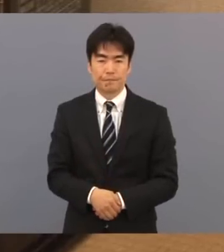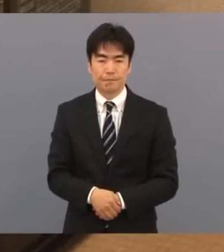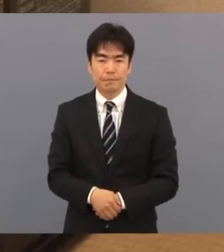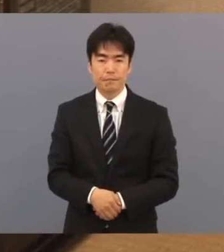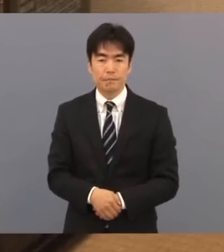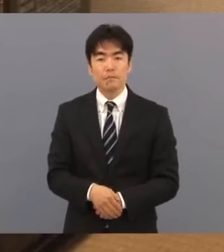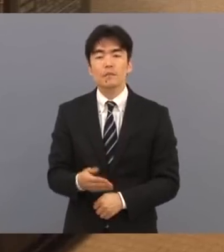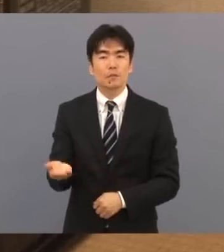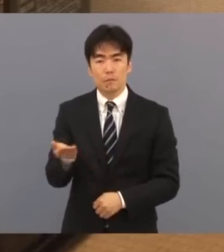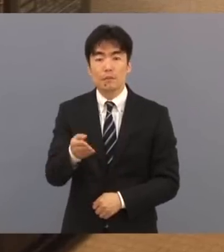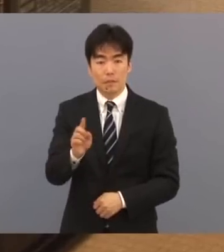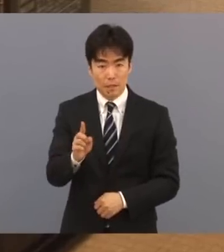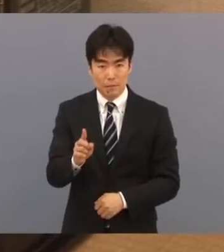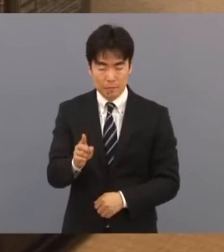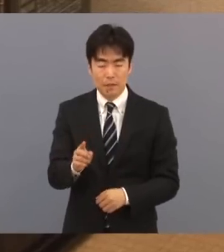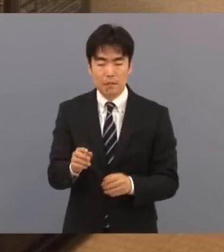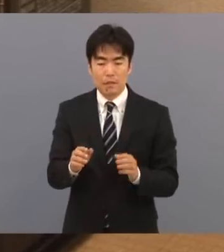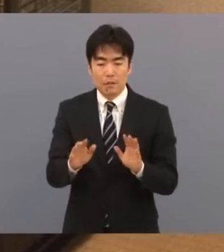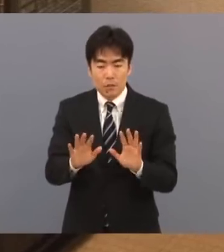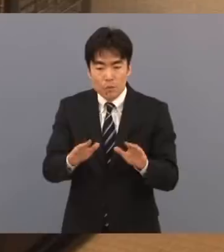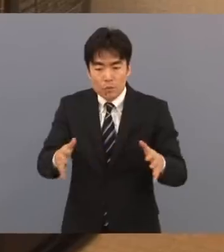では次にストーブ。